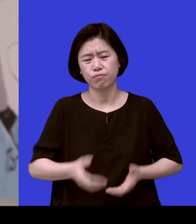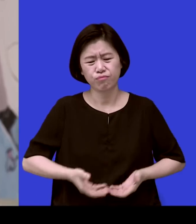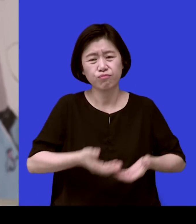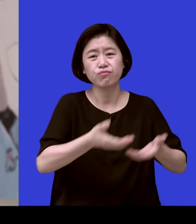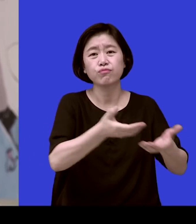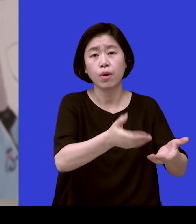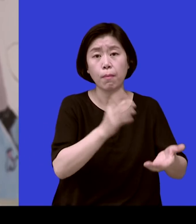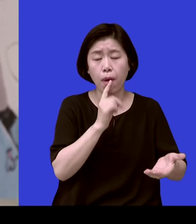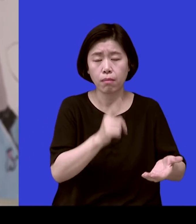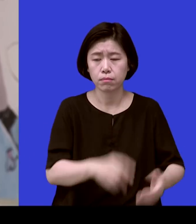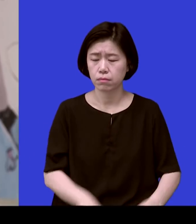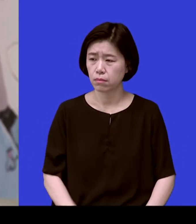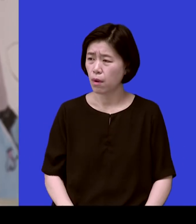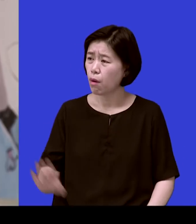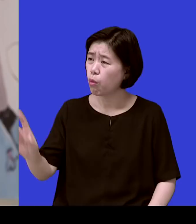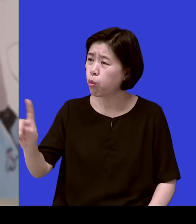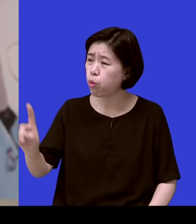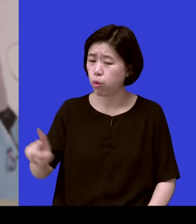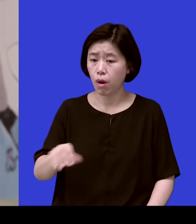해요. 그랬더니